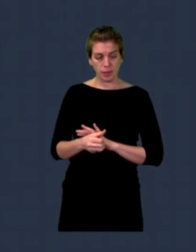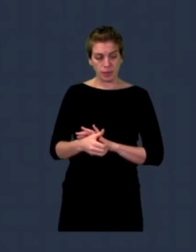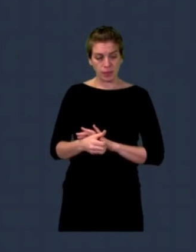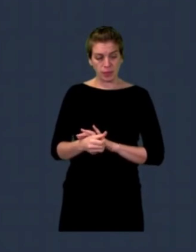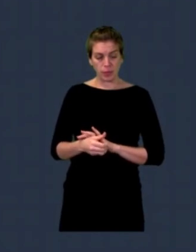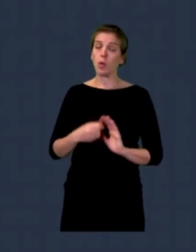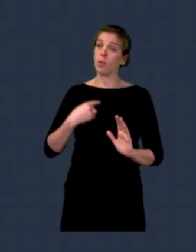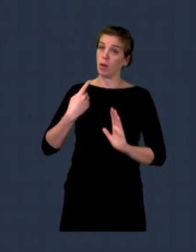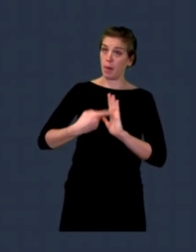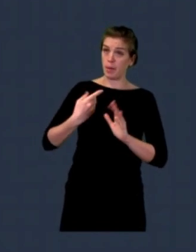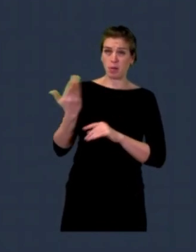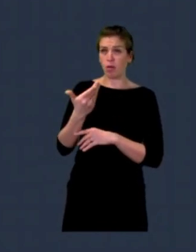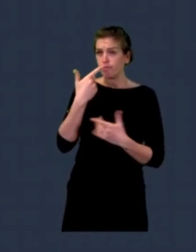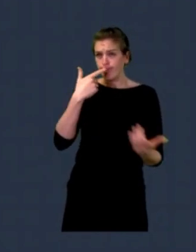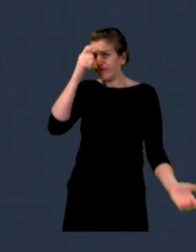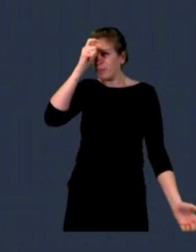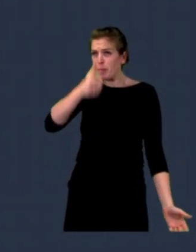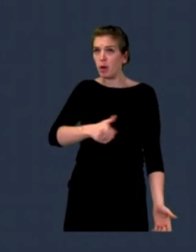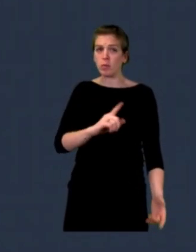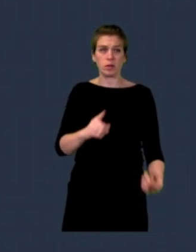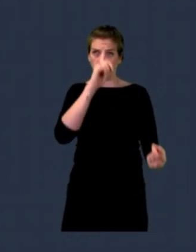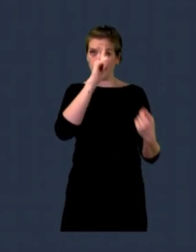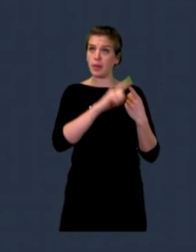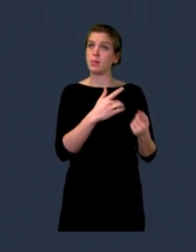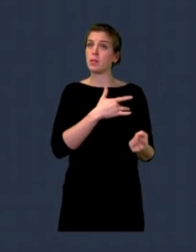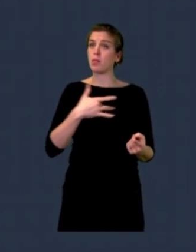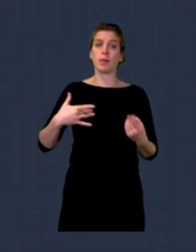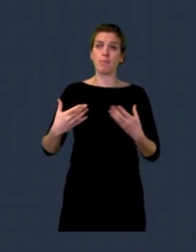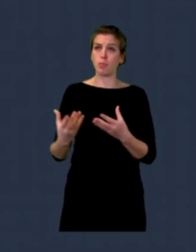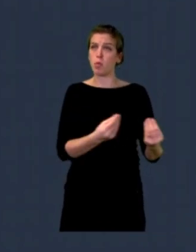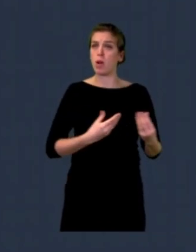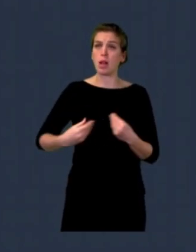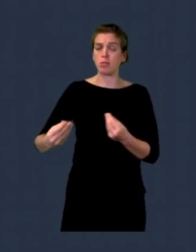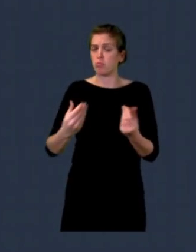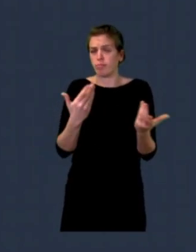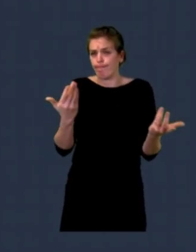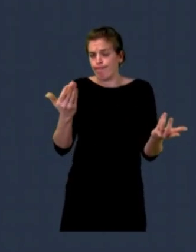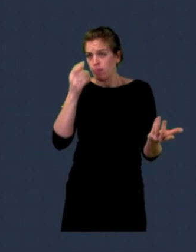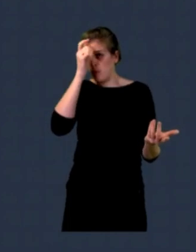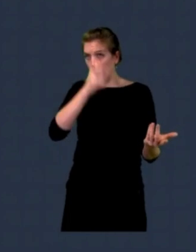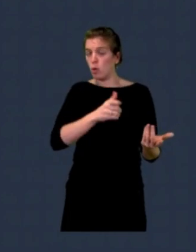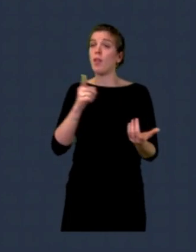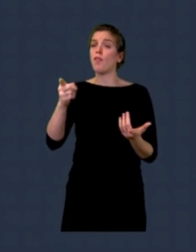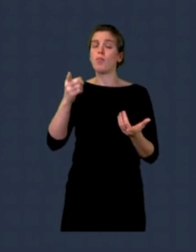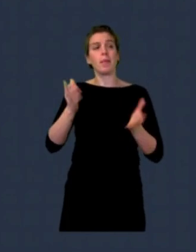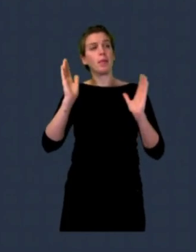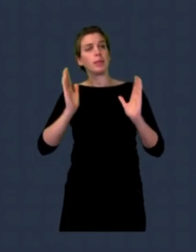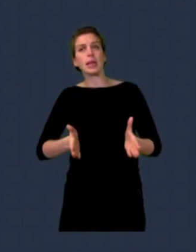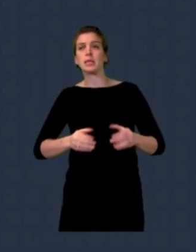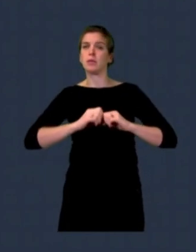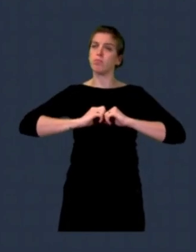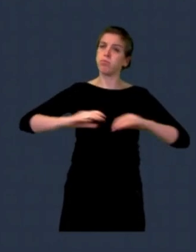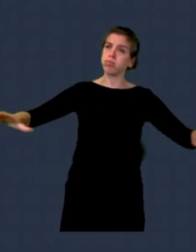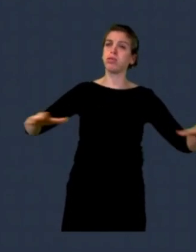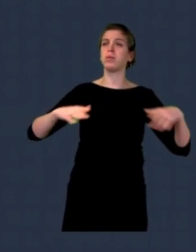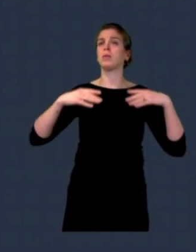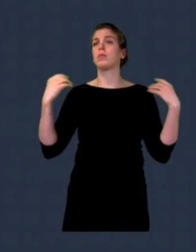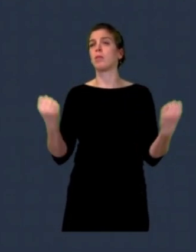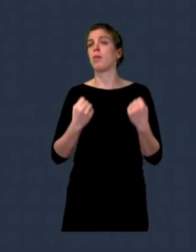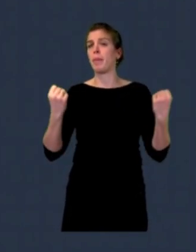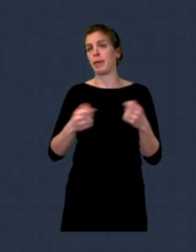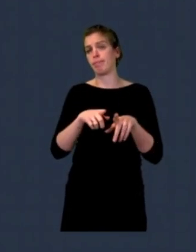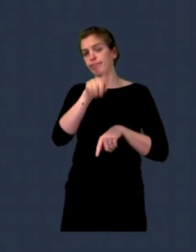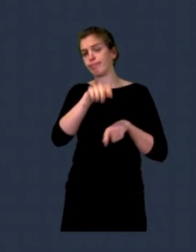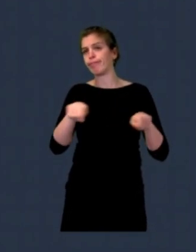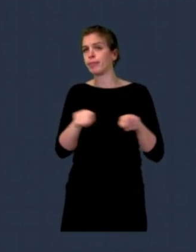que ce que vous faites n'a aucun sens du point de vue de la santé publique. Vous avez d'abord pris l'initiative de lancer une campagne de test en population générale, puisque